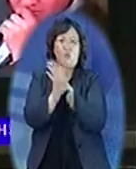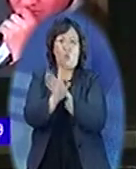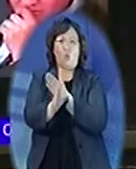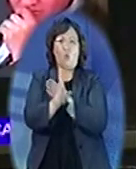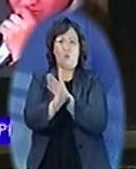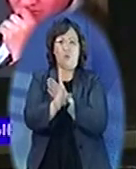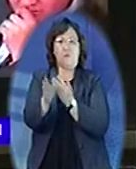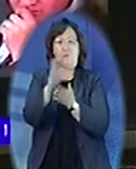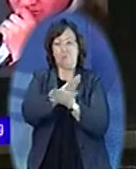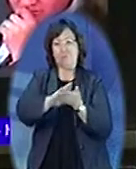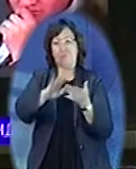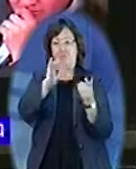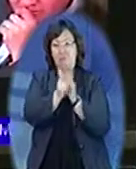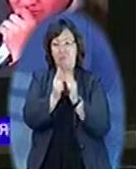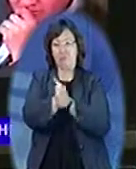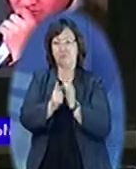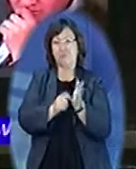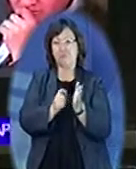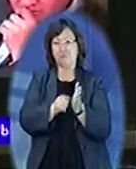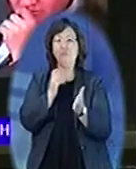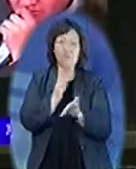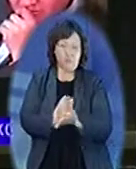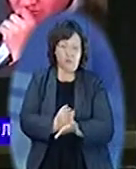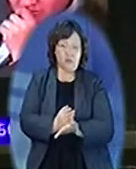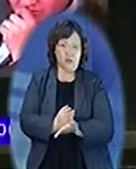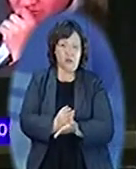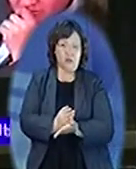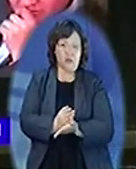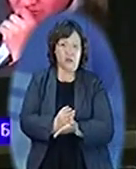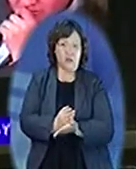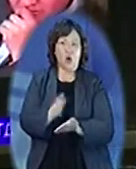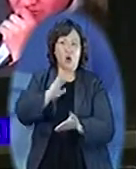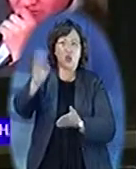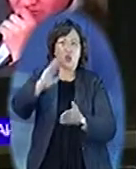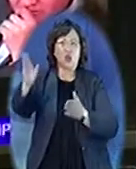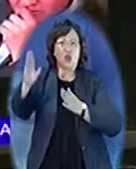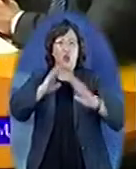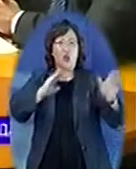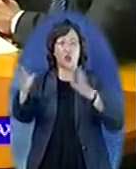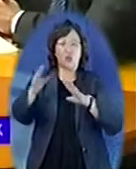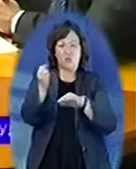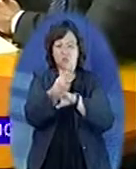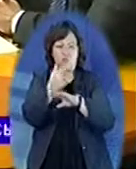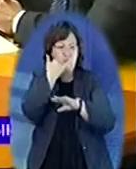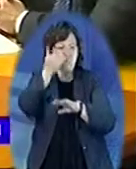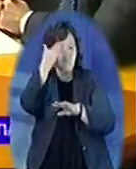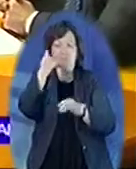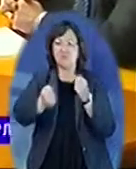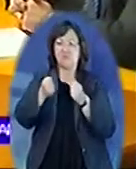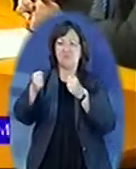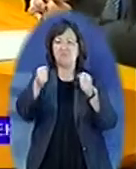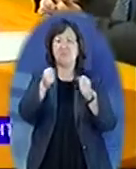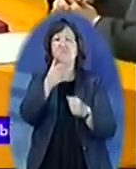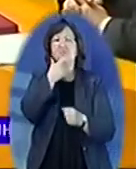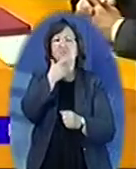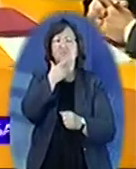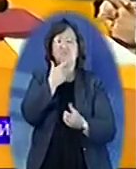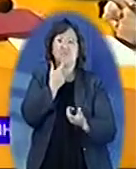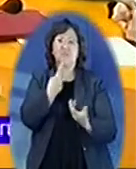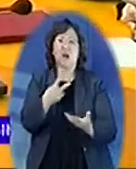их цастаа үйд одоо явах энэ чадварууд одоо их муутсан байгаа. Энэ хүсэлтийг Арангай аймгт хэлсэн